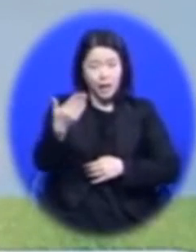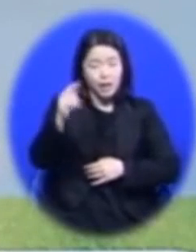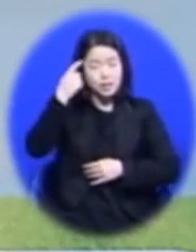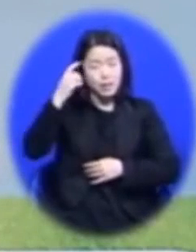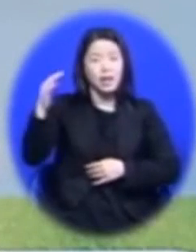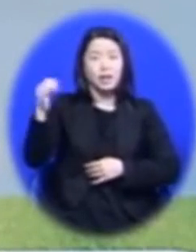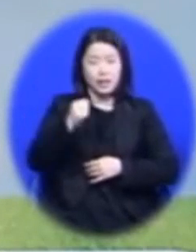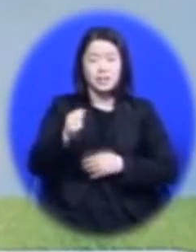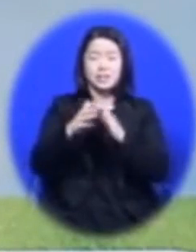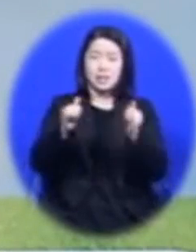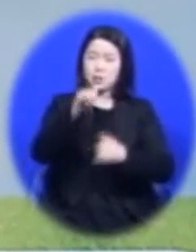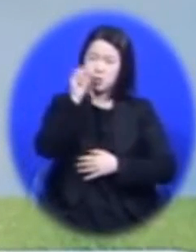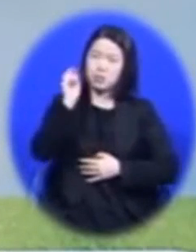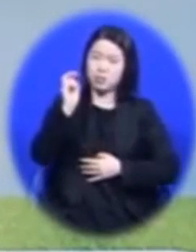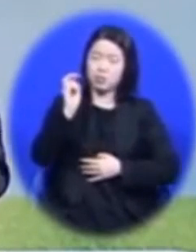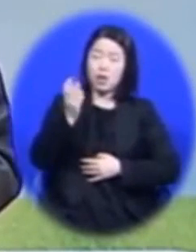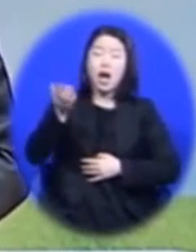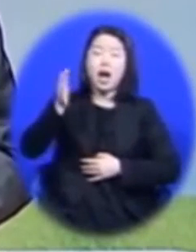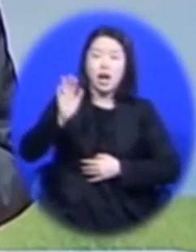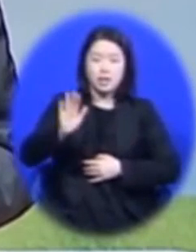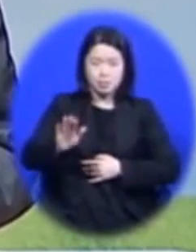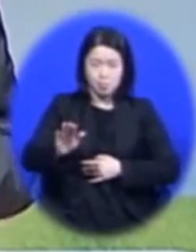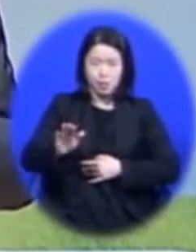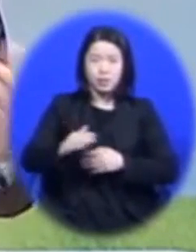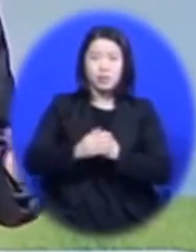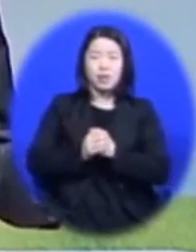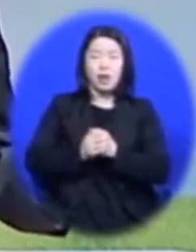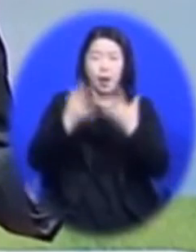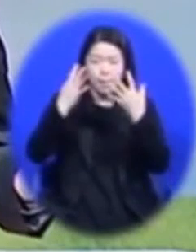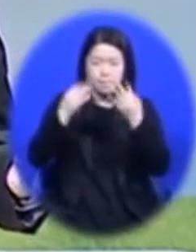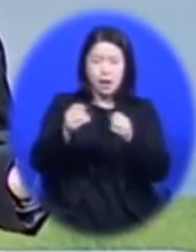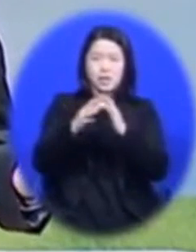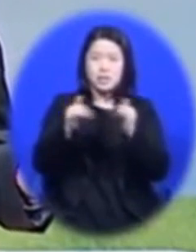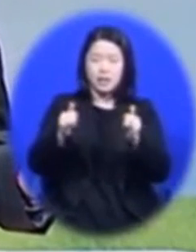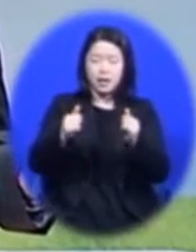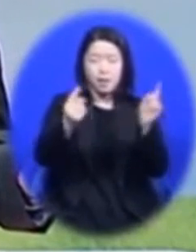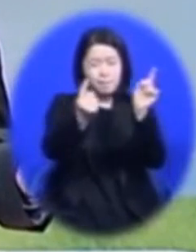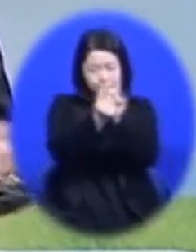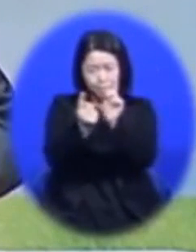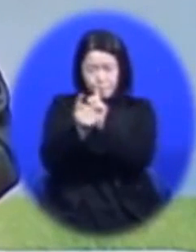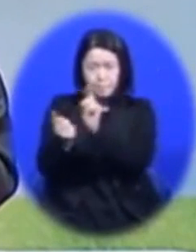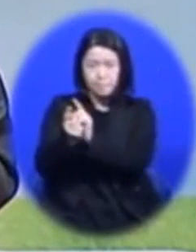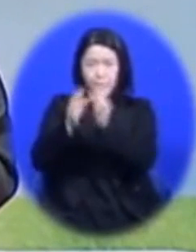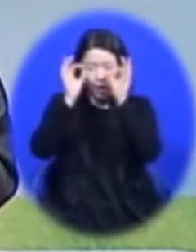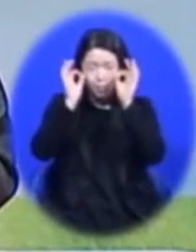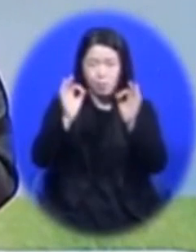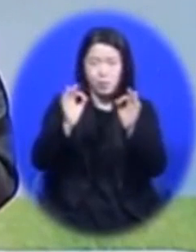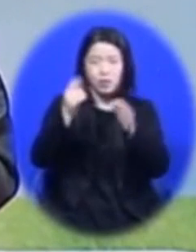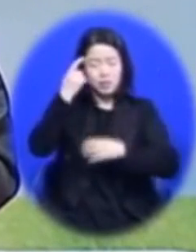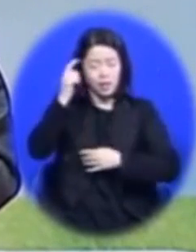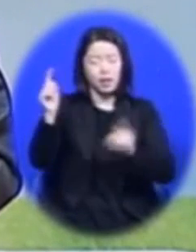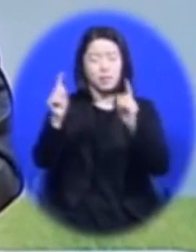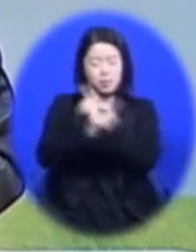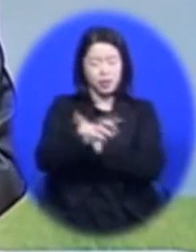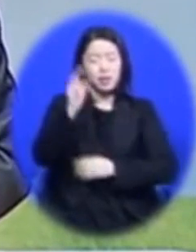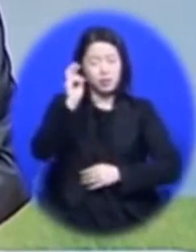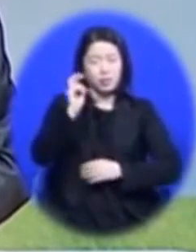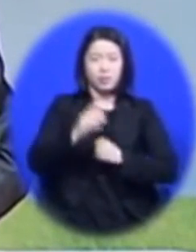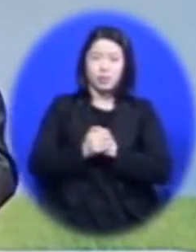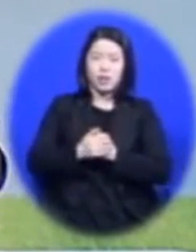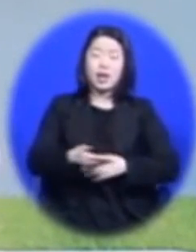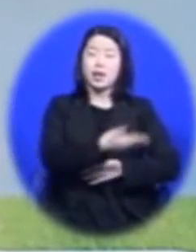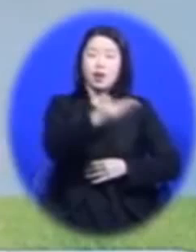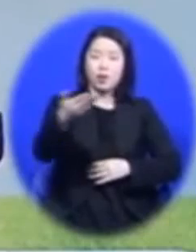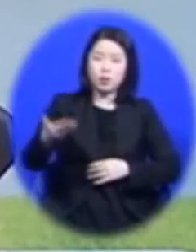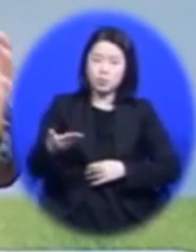있으실 거예요. 근데 많은 사람을 만나보고 난 다음에는 생각이 바뀔 겁니다.